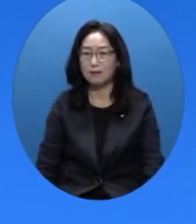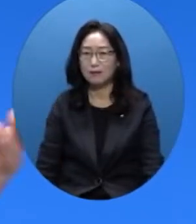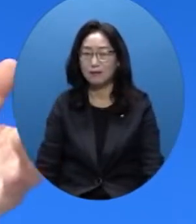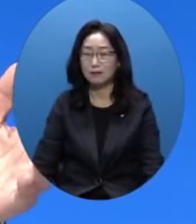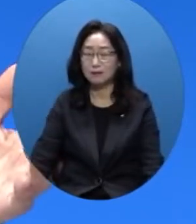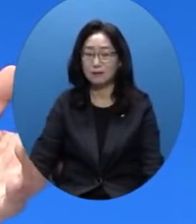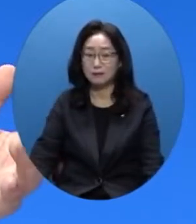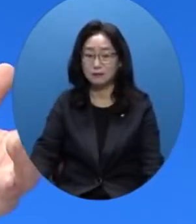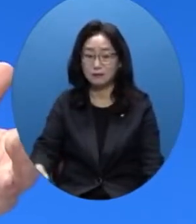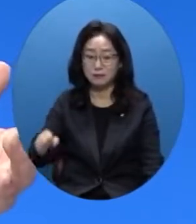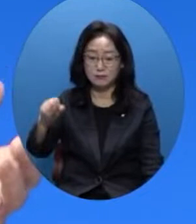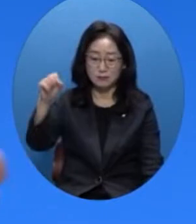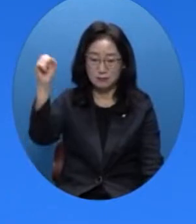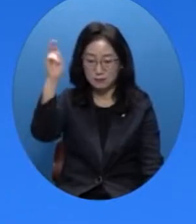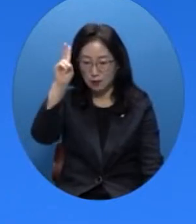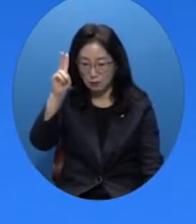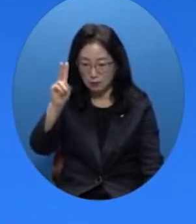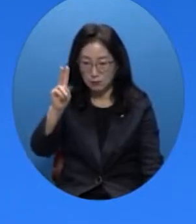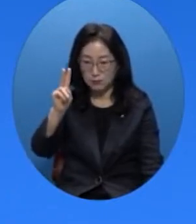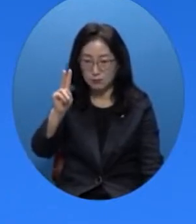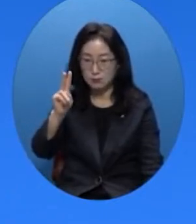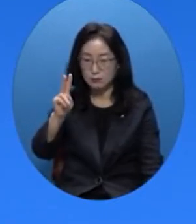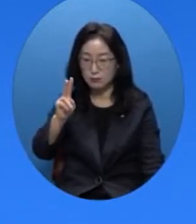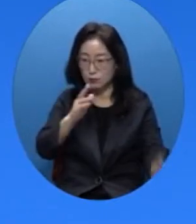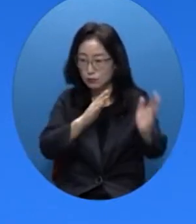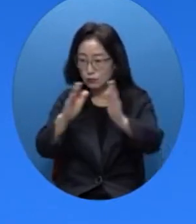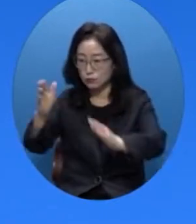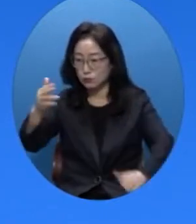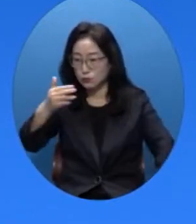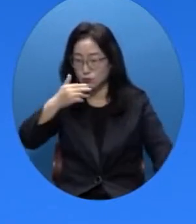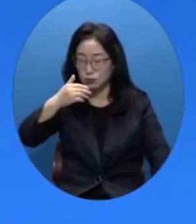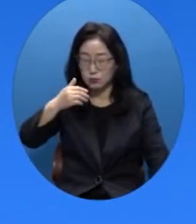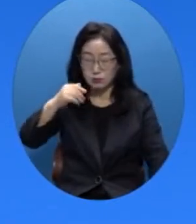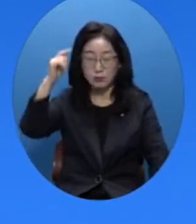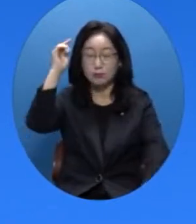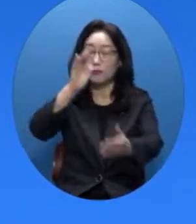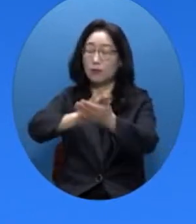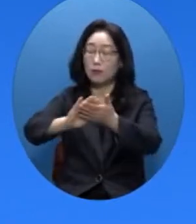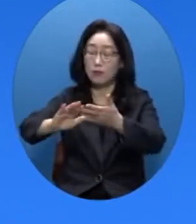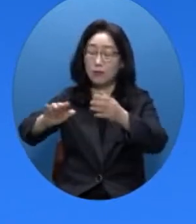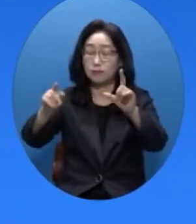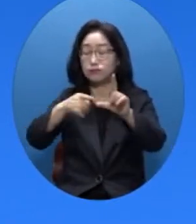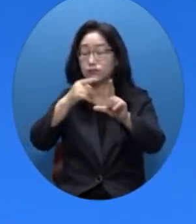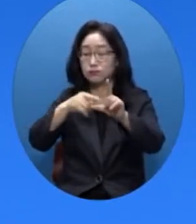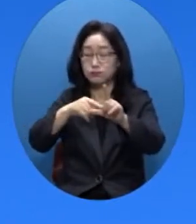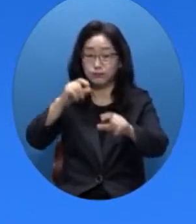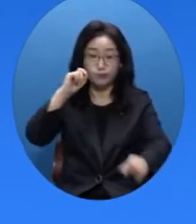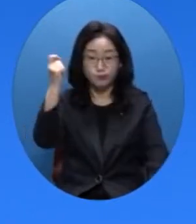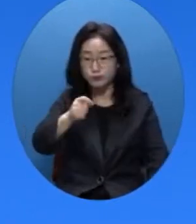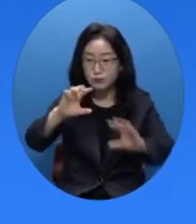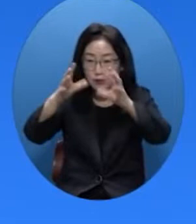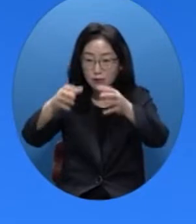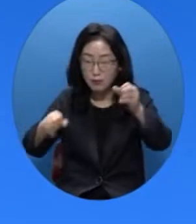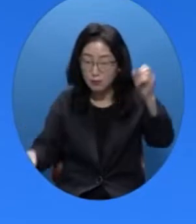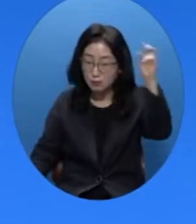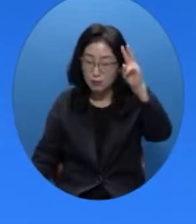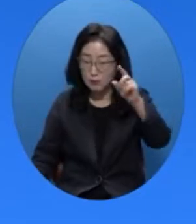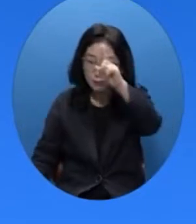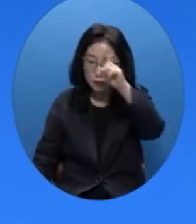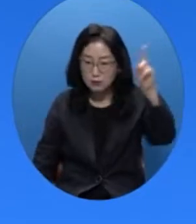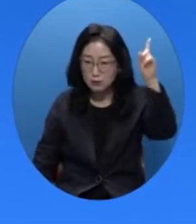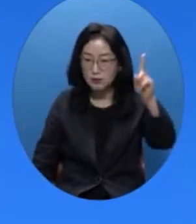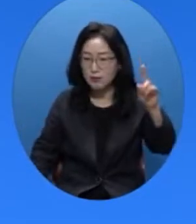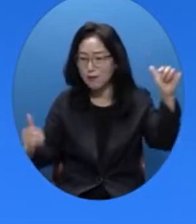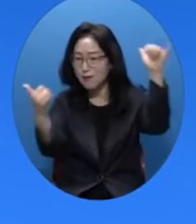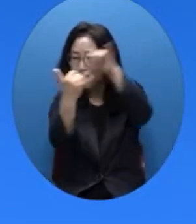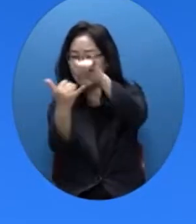전혀 아무런 김동식 에서 평화롭게 살고 있는 우크라이나를 갑자기 러 3각 공격을